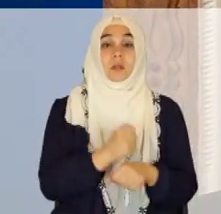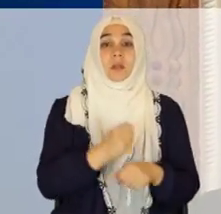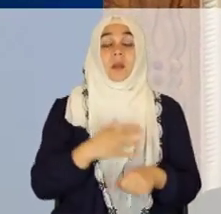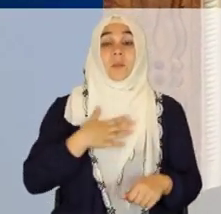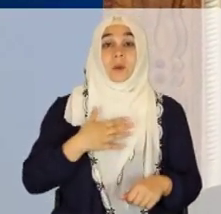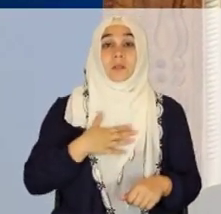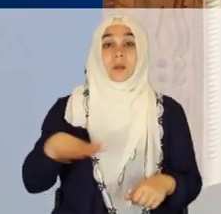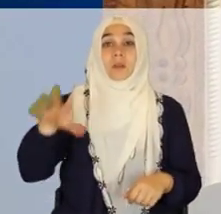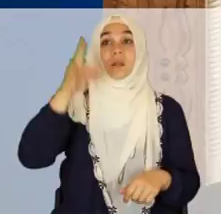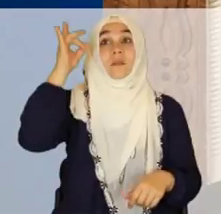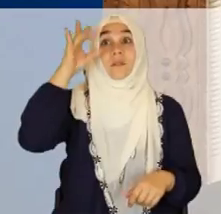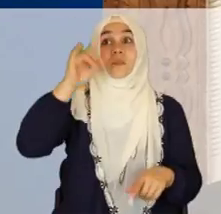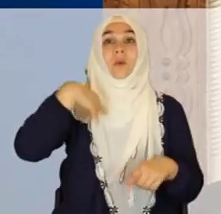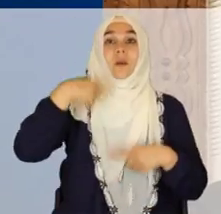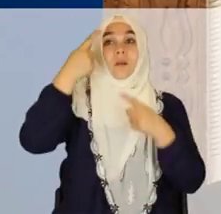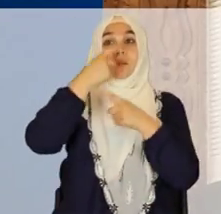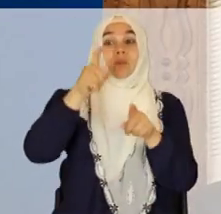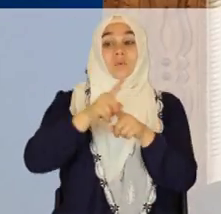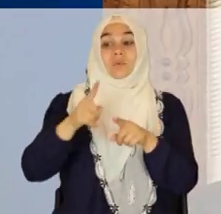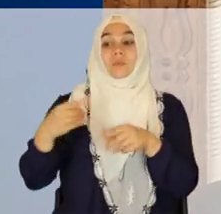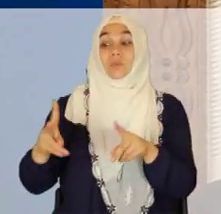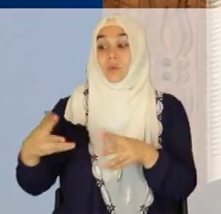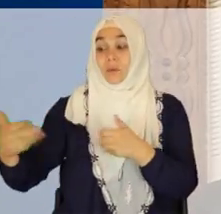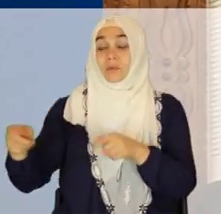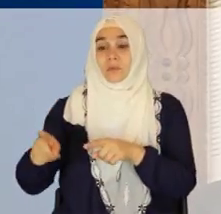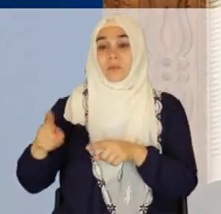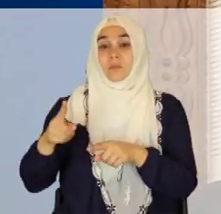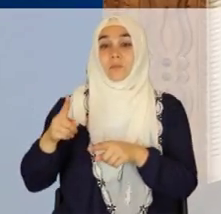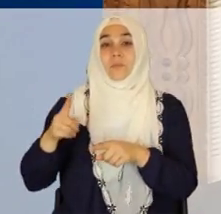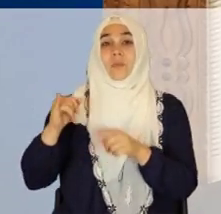Bilsa, bu yoqqa chiqib gapirsa, zakot olganga azor yetkazgan bo'ladi.